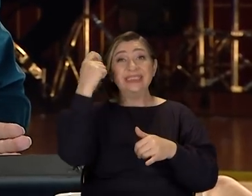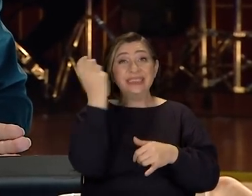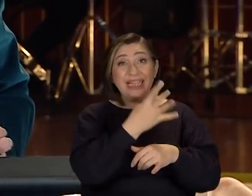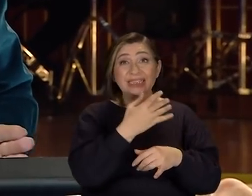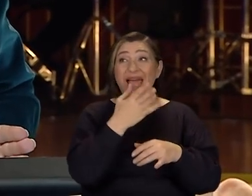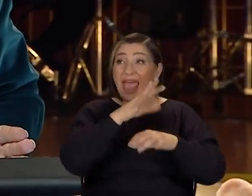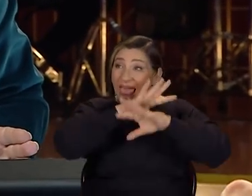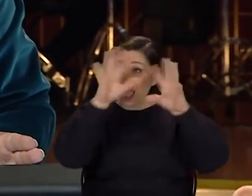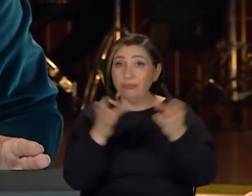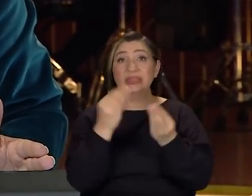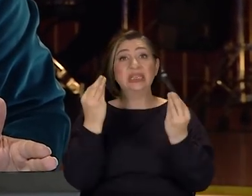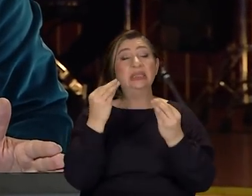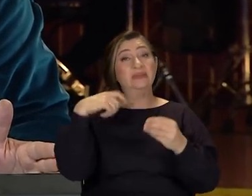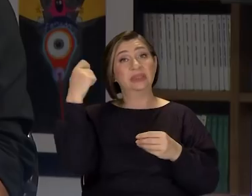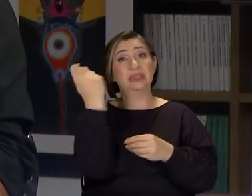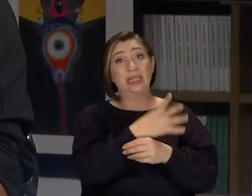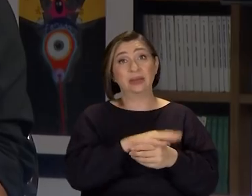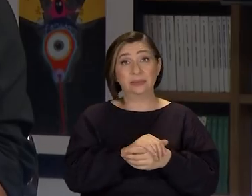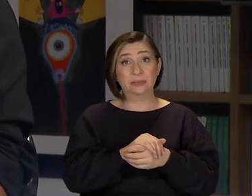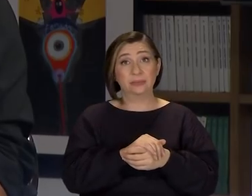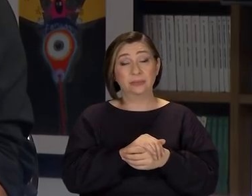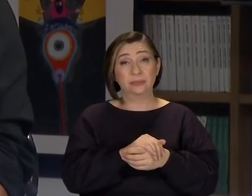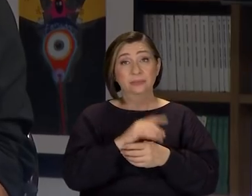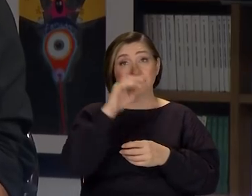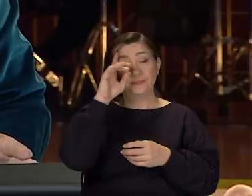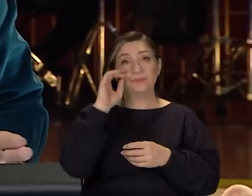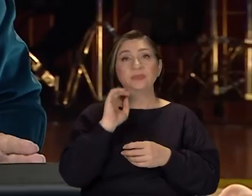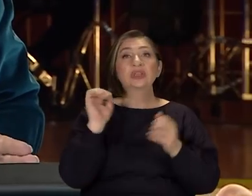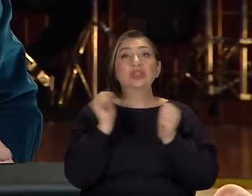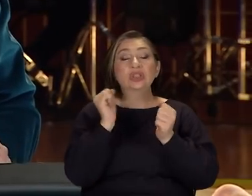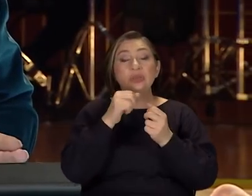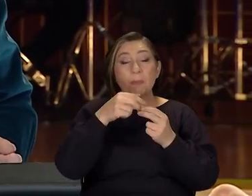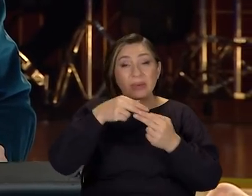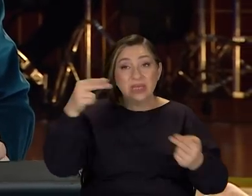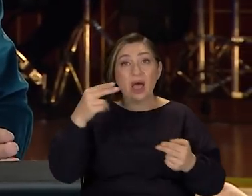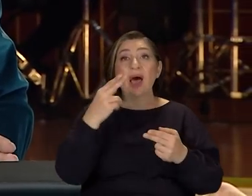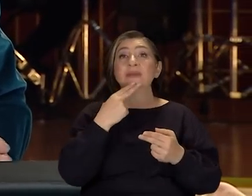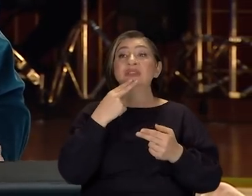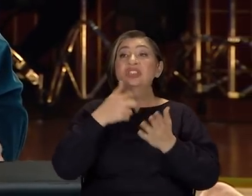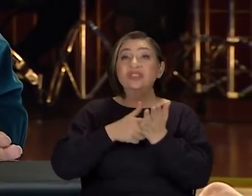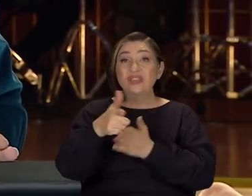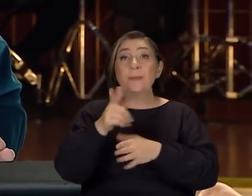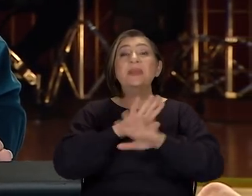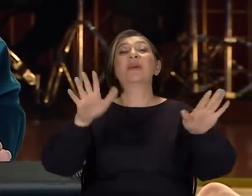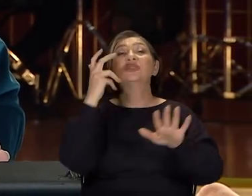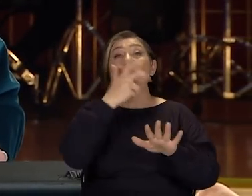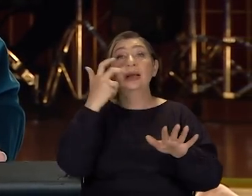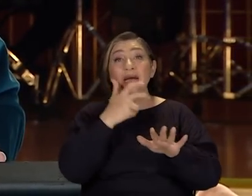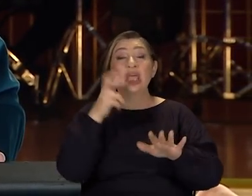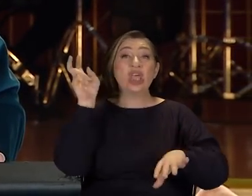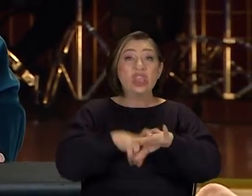hepsi iyi diziler. Yani Kış Masalı, Hanımın Çiftliği, Bitmeyen Şarkı, İntikam, Poyraz